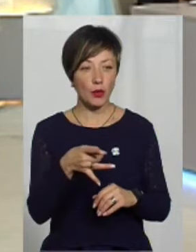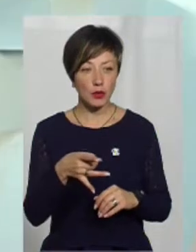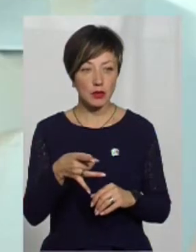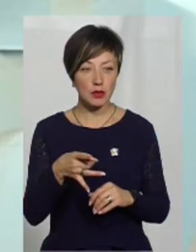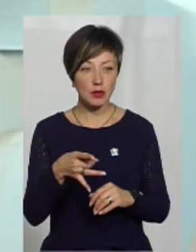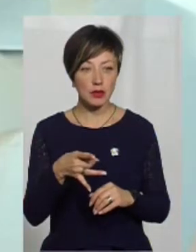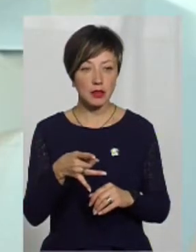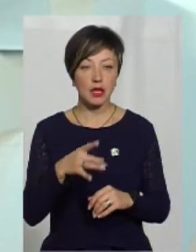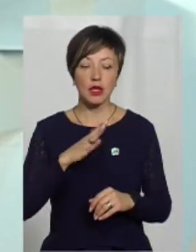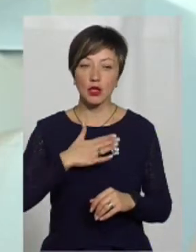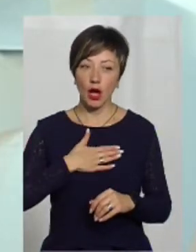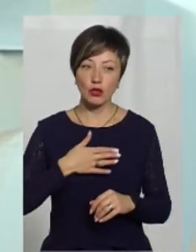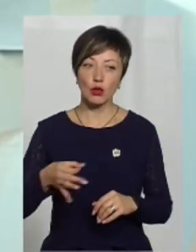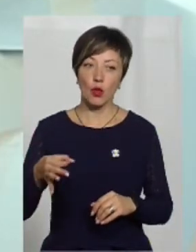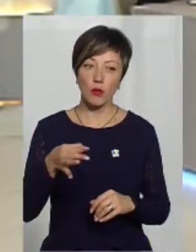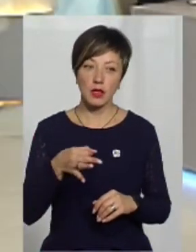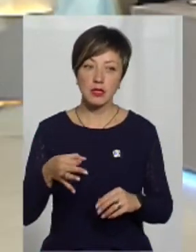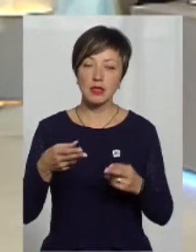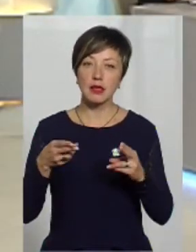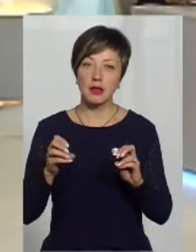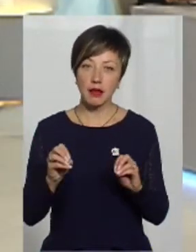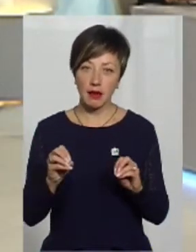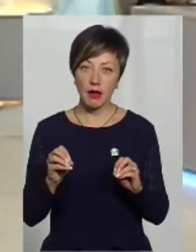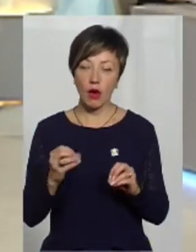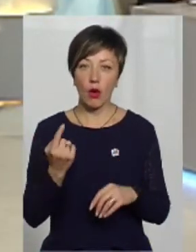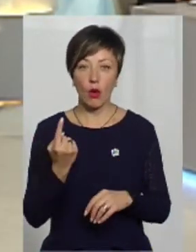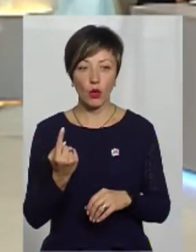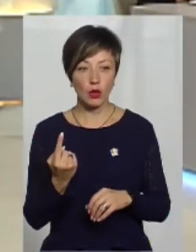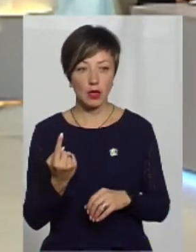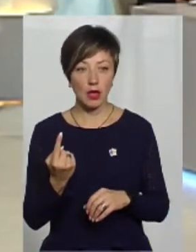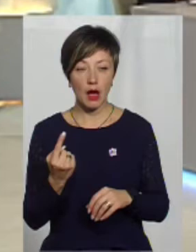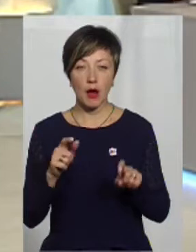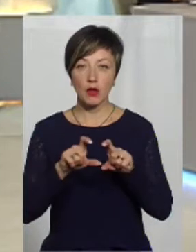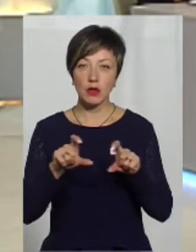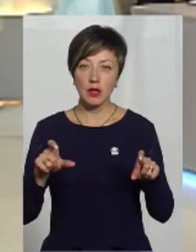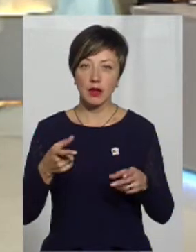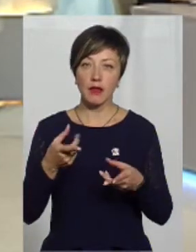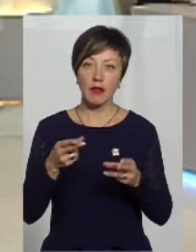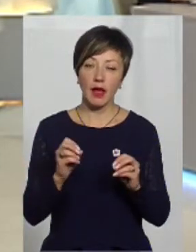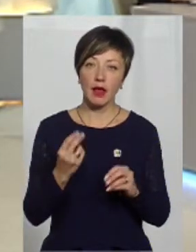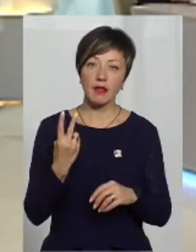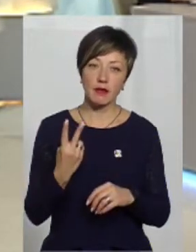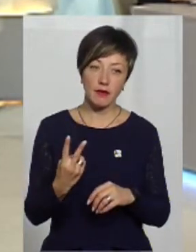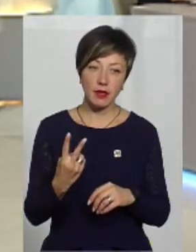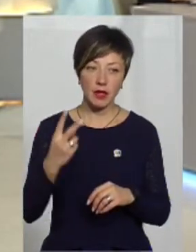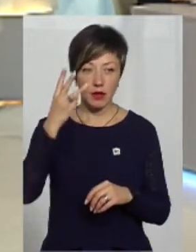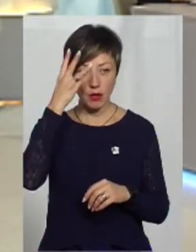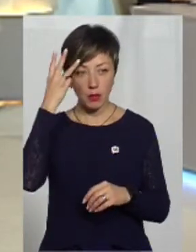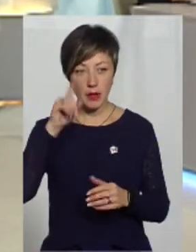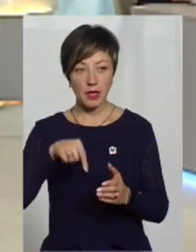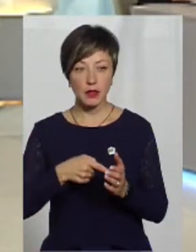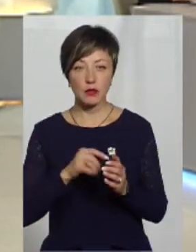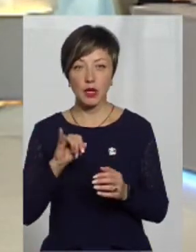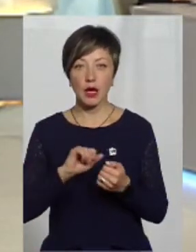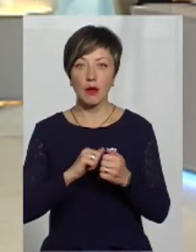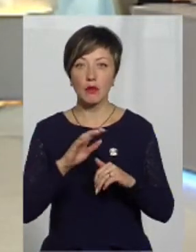Так. 17 районах нашої області, де одна амбулаторія, де дві, в Хмельницькому